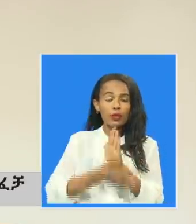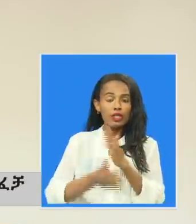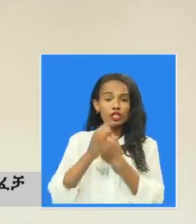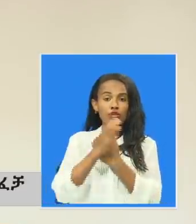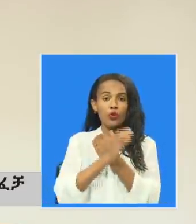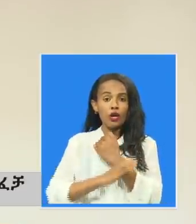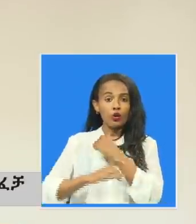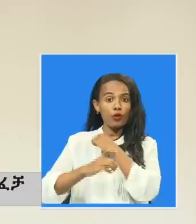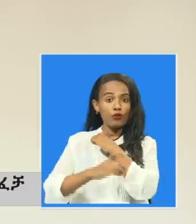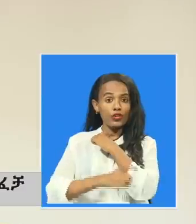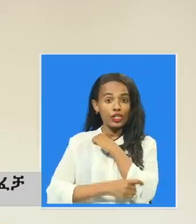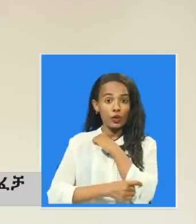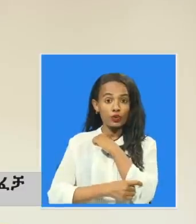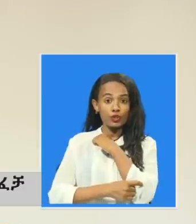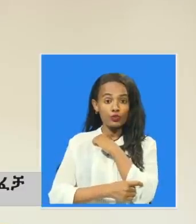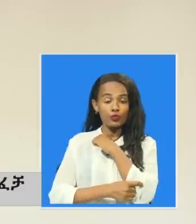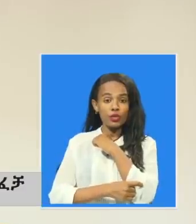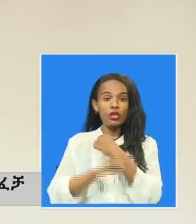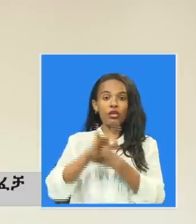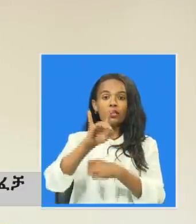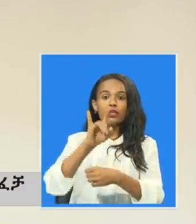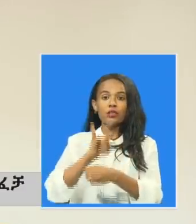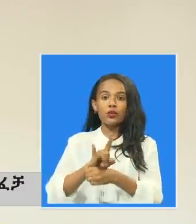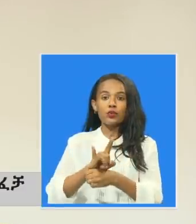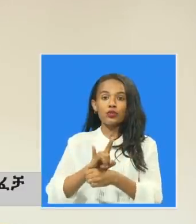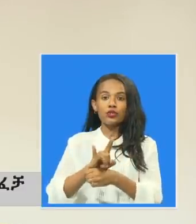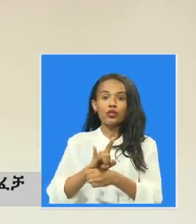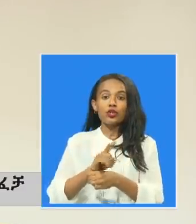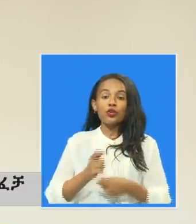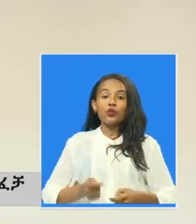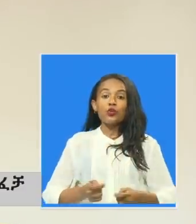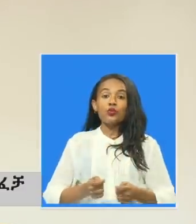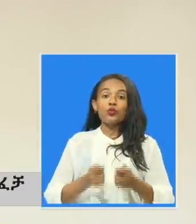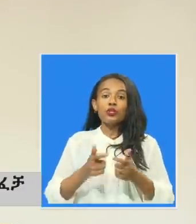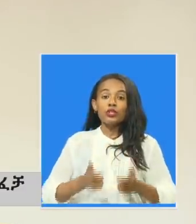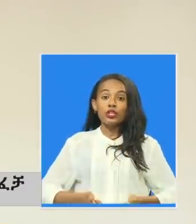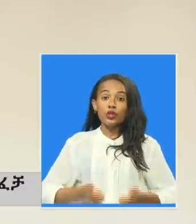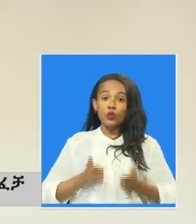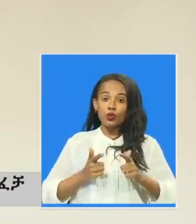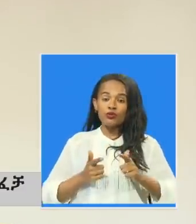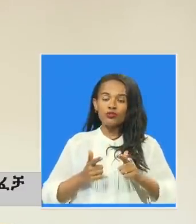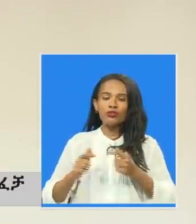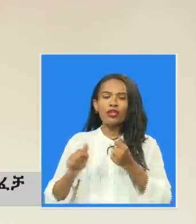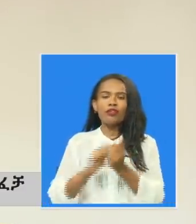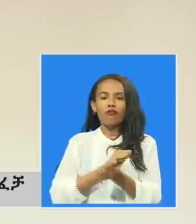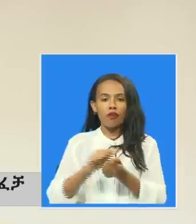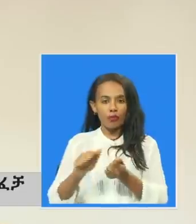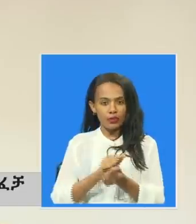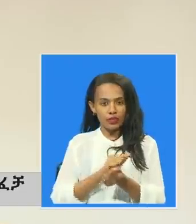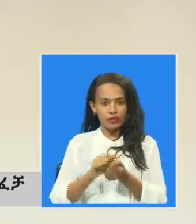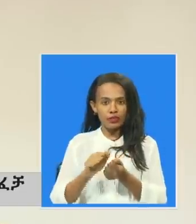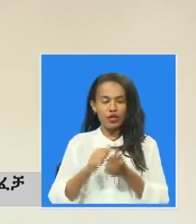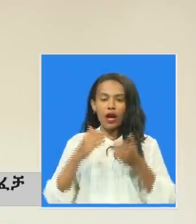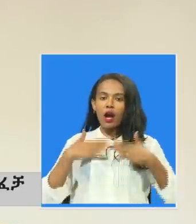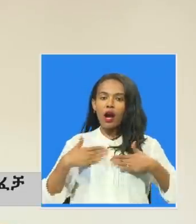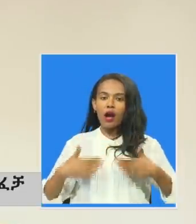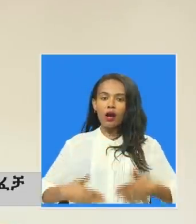ሀገራዊ ፈተናዎችም የዜጎች ውድ ህይወት የጠፋበት